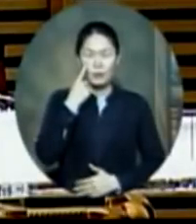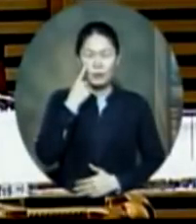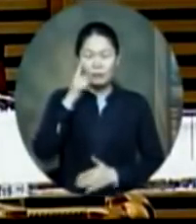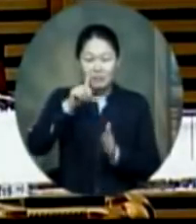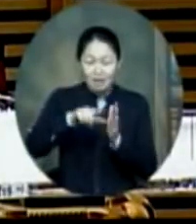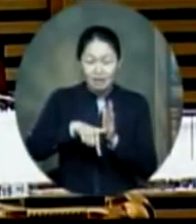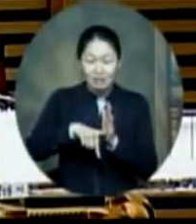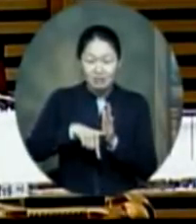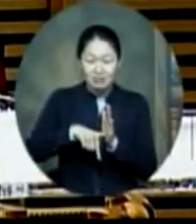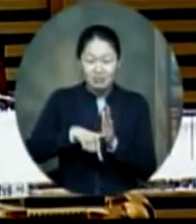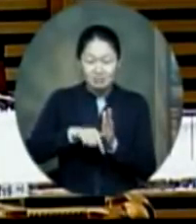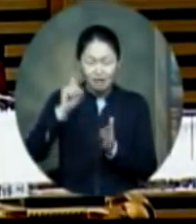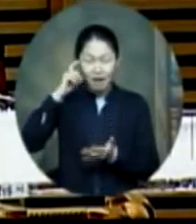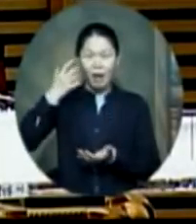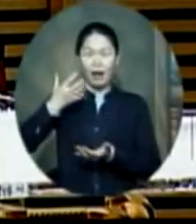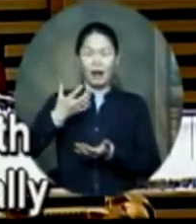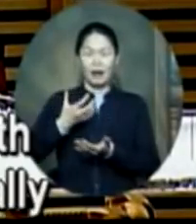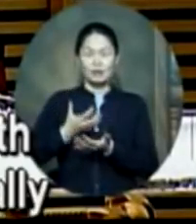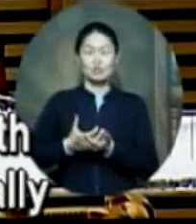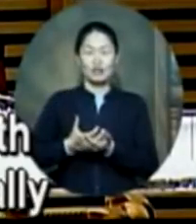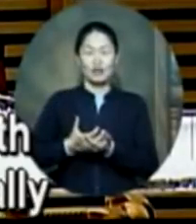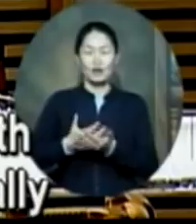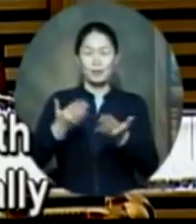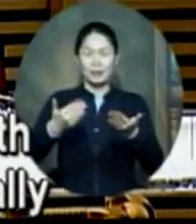그때 충격을 받았어요.